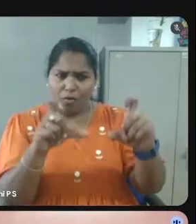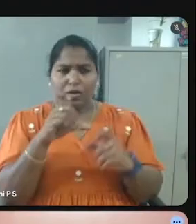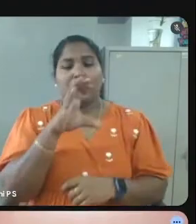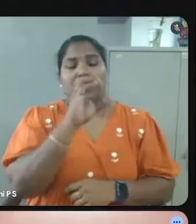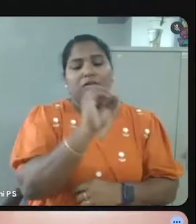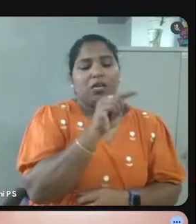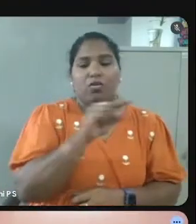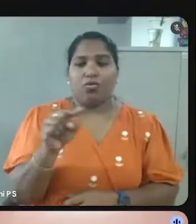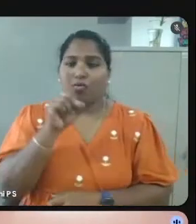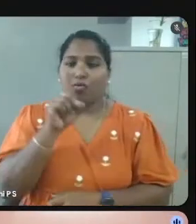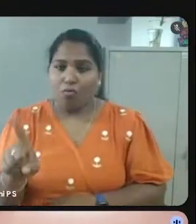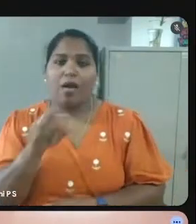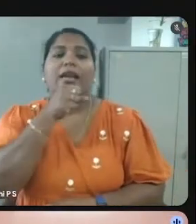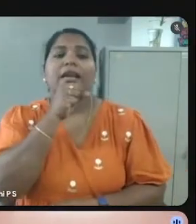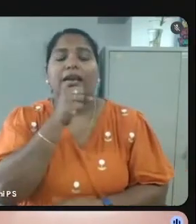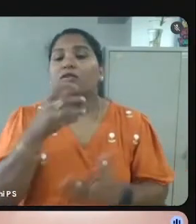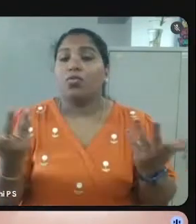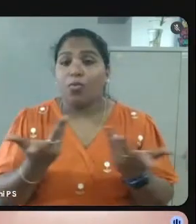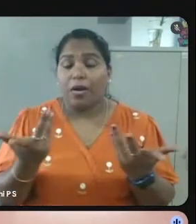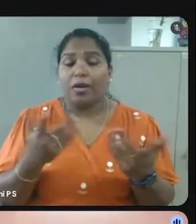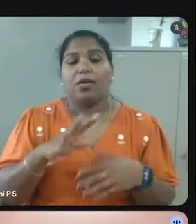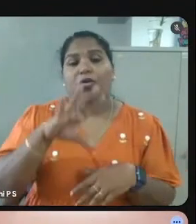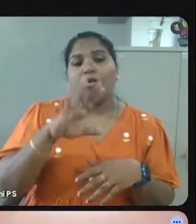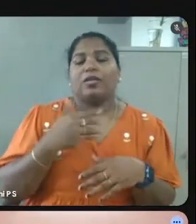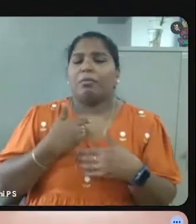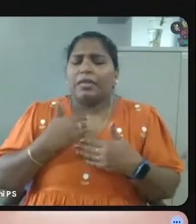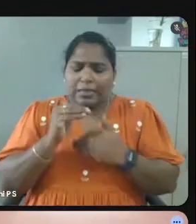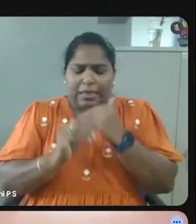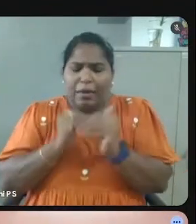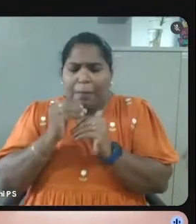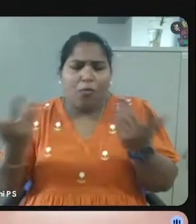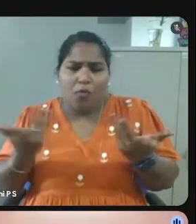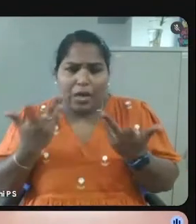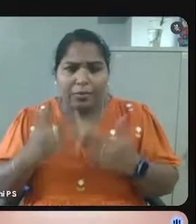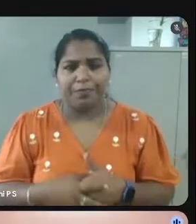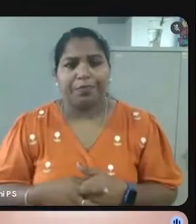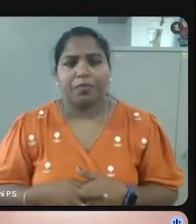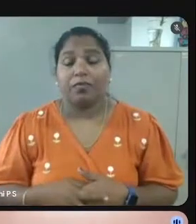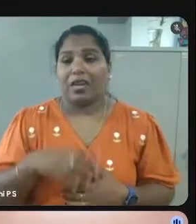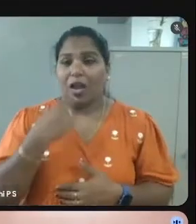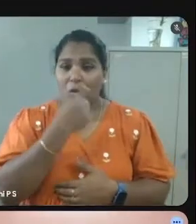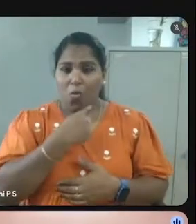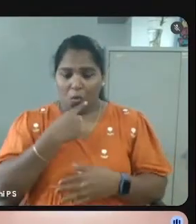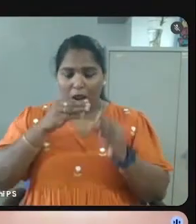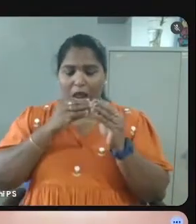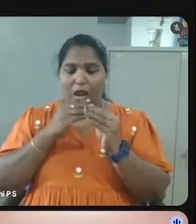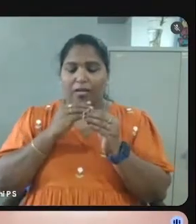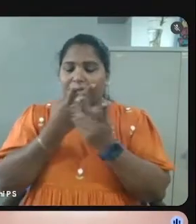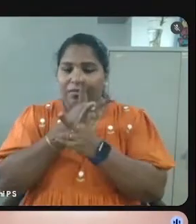ആണ്. ഏജിൽ എന്തൊക്കെയാണ് ഡെവലപ്പ് ആവും, അവരുടെ ഓറൽ ആക്ടിവിറ്റീസും